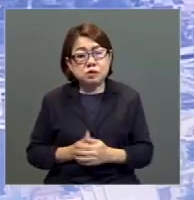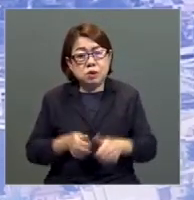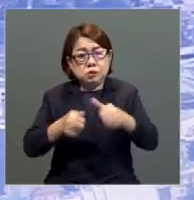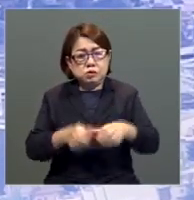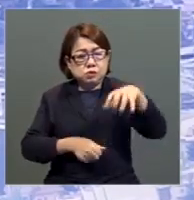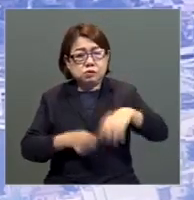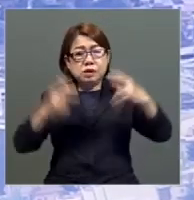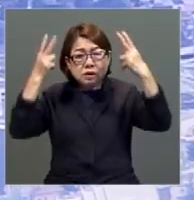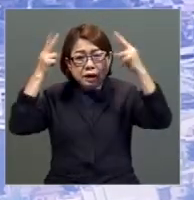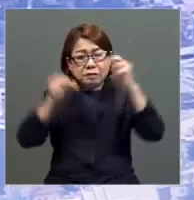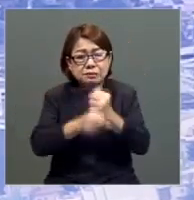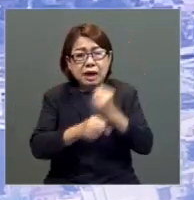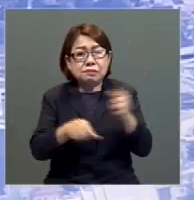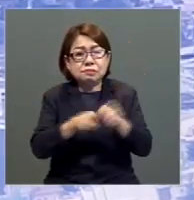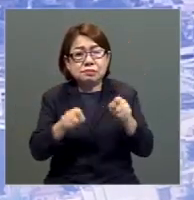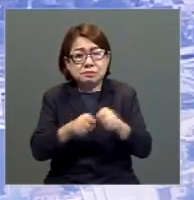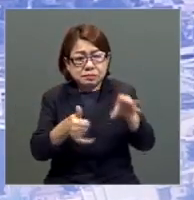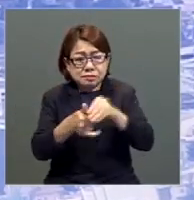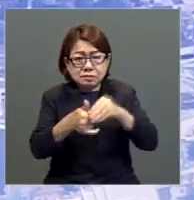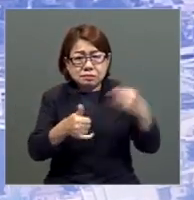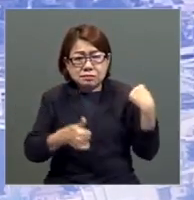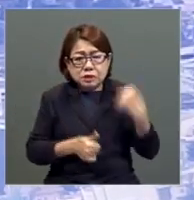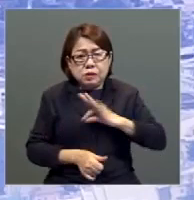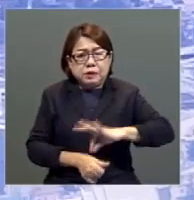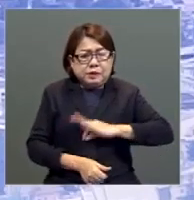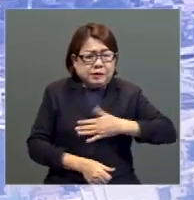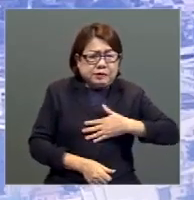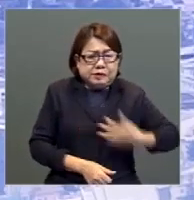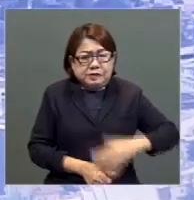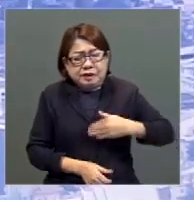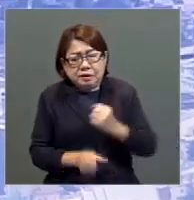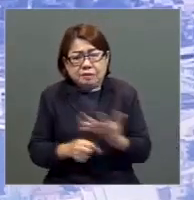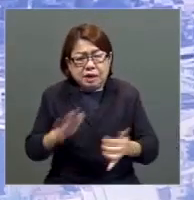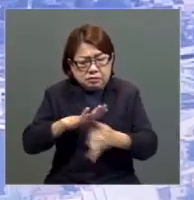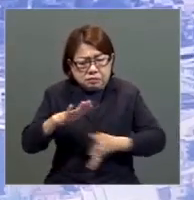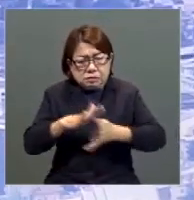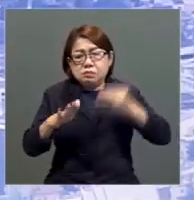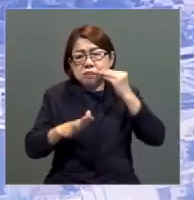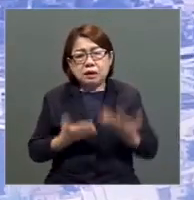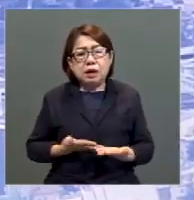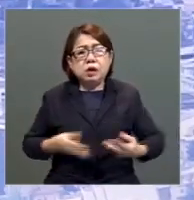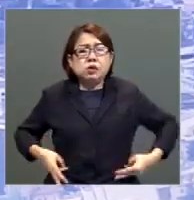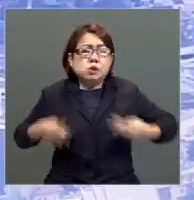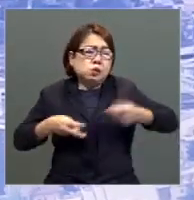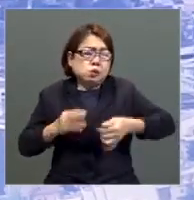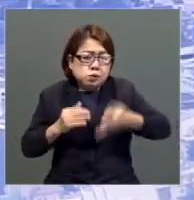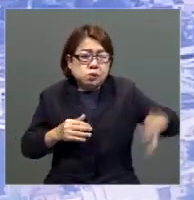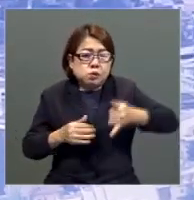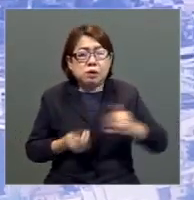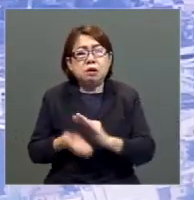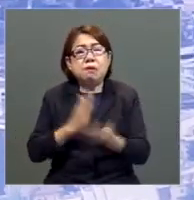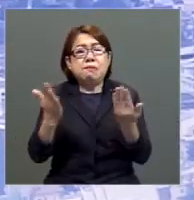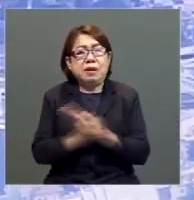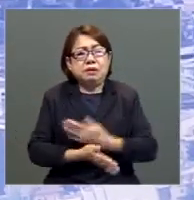างท่านต้องเซลฟ์ควอรันทีนไปเนี่ยเขาจะทำอะไรเขาจะมีอะไรจะเกิดขึ้นมันชีวิตประจำวันเปลี่ยนไปทั้งหมดมันเป็นความทุกข์ทั้งกายทั้งใจ